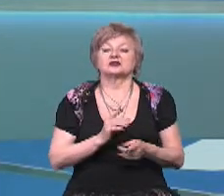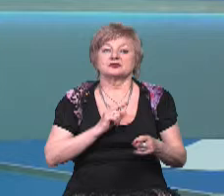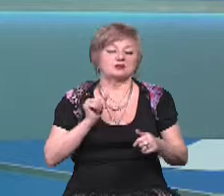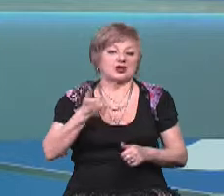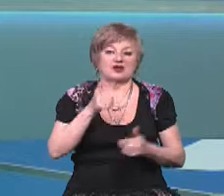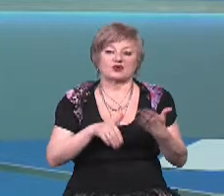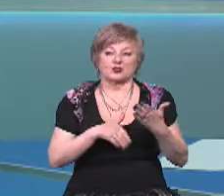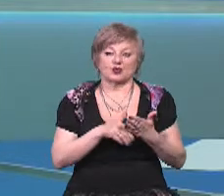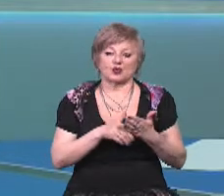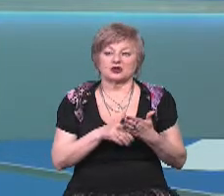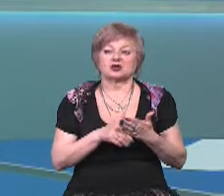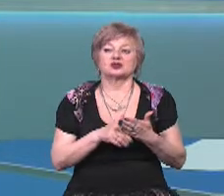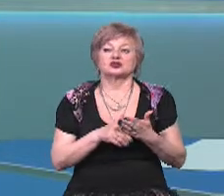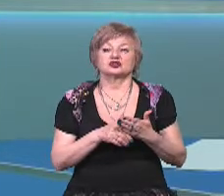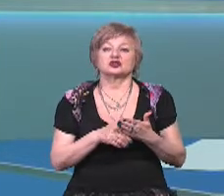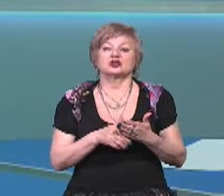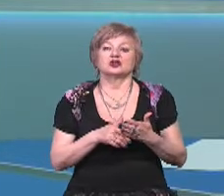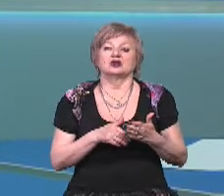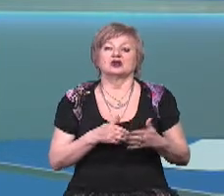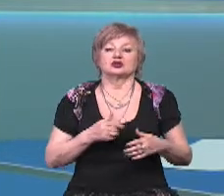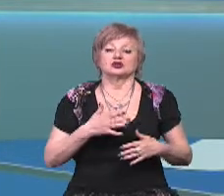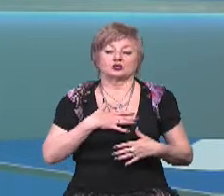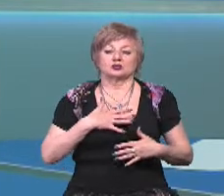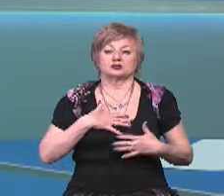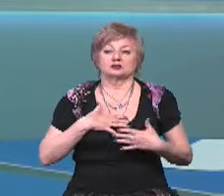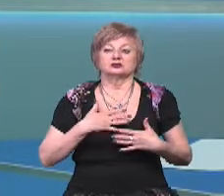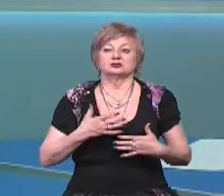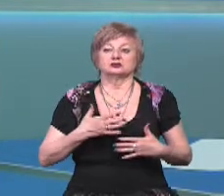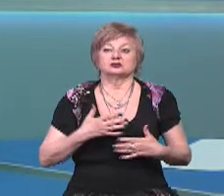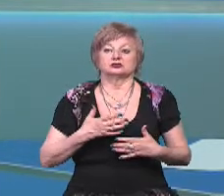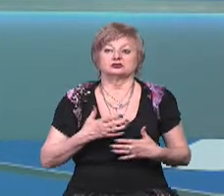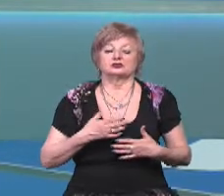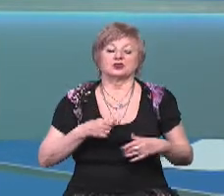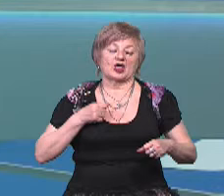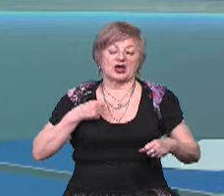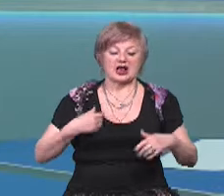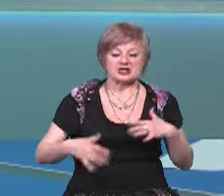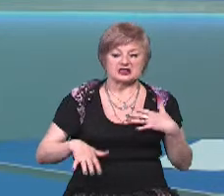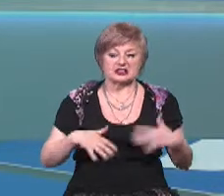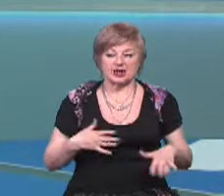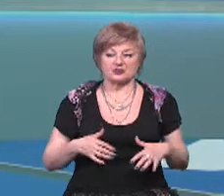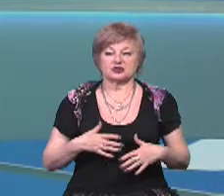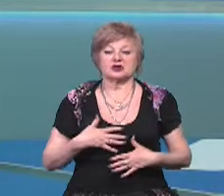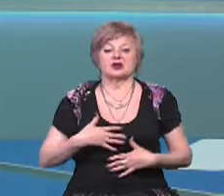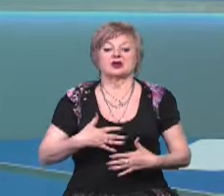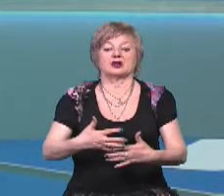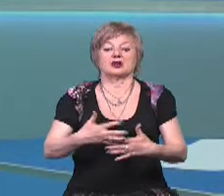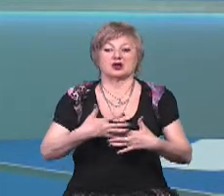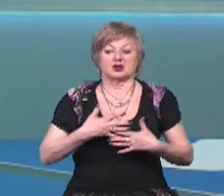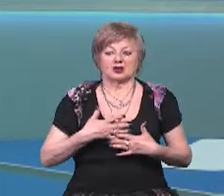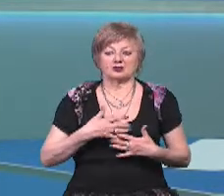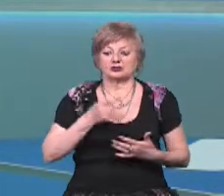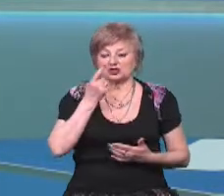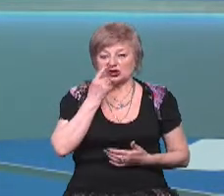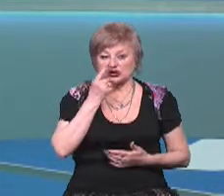допомога. Це рефлекторне розширення бронхів, коли ви розслаблюєтесь, повільно вдихаєте повітря